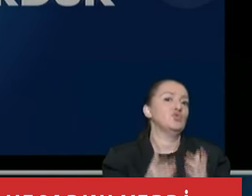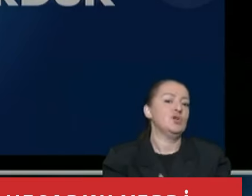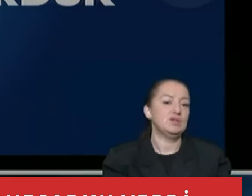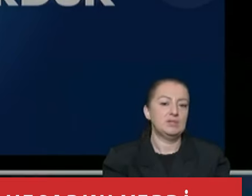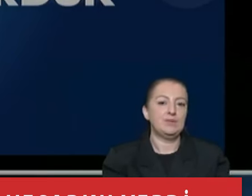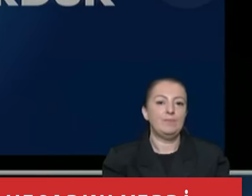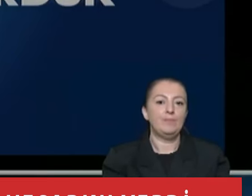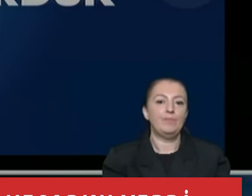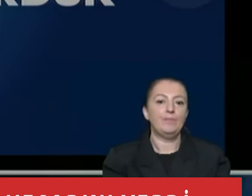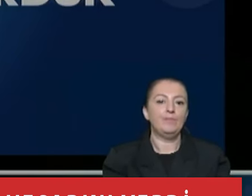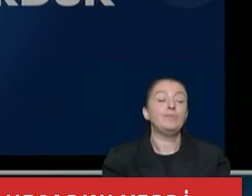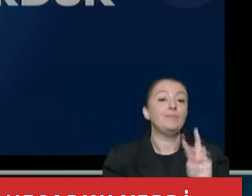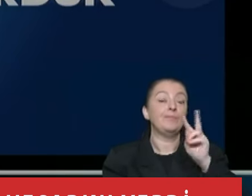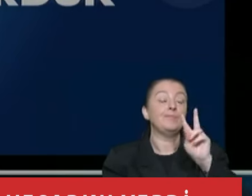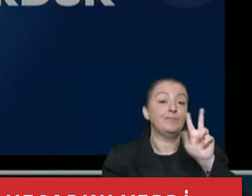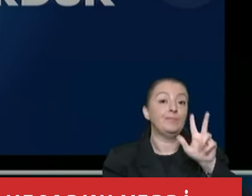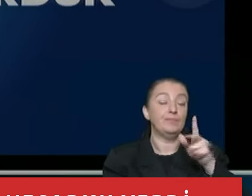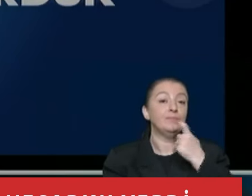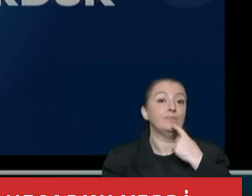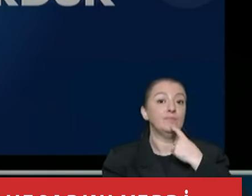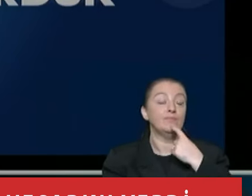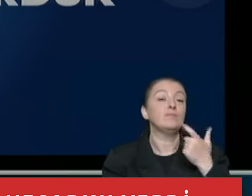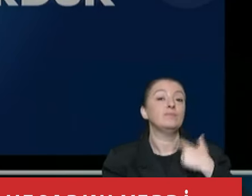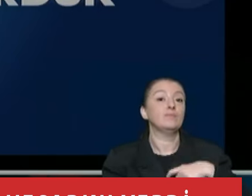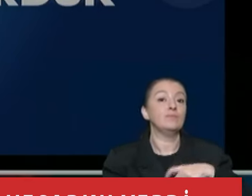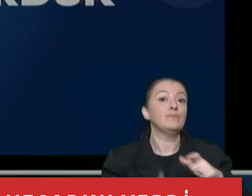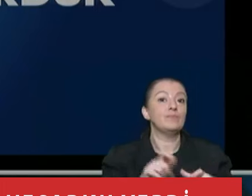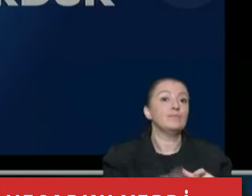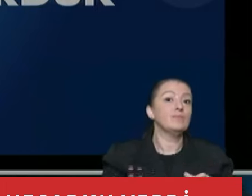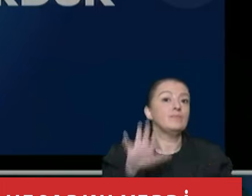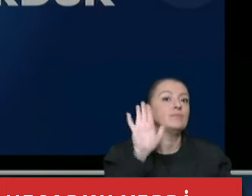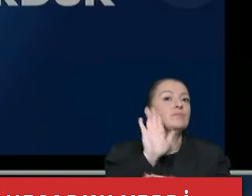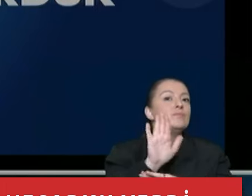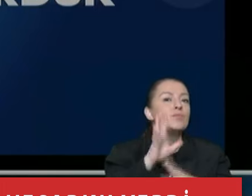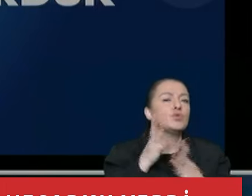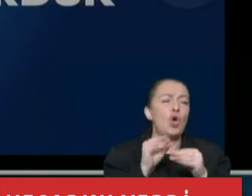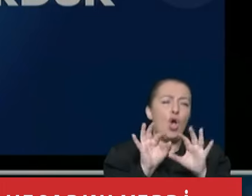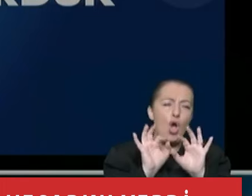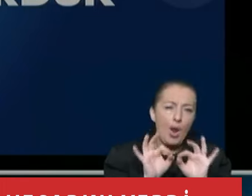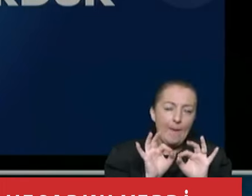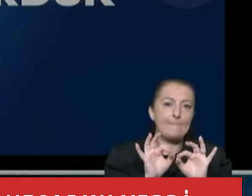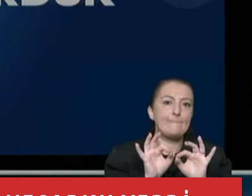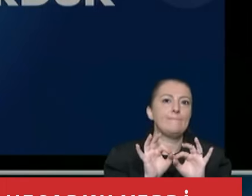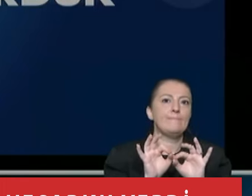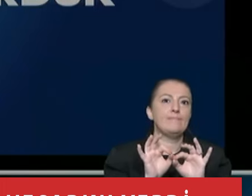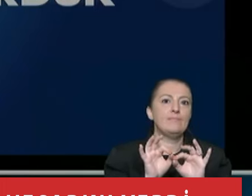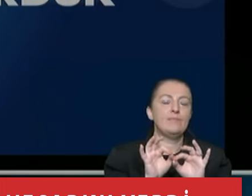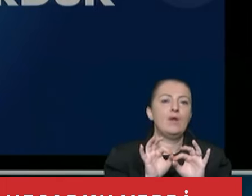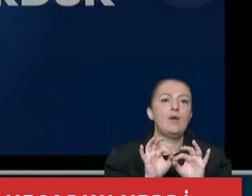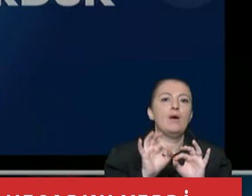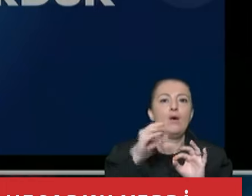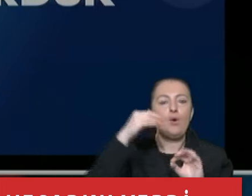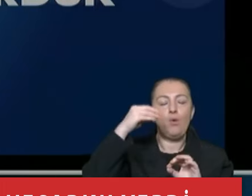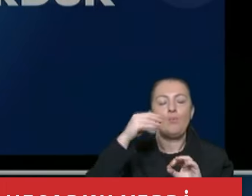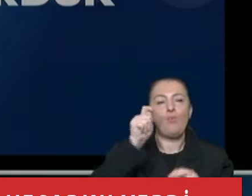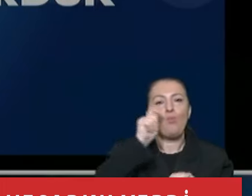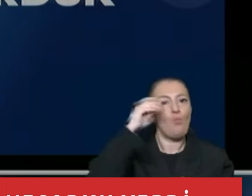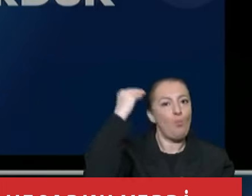olacağız 2023'te özellikle yerel demokrasinin Çok önemli aktörlerinden biri olan muhtarlıklara dönük